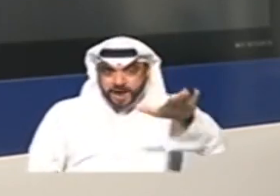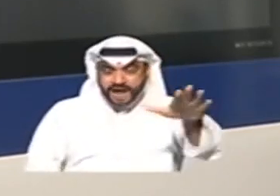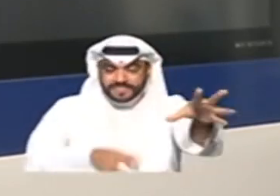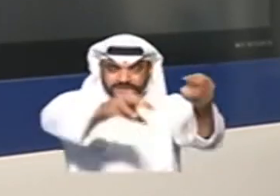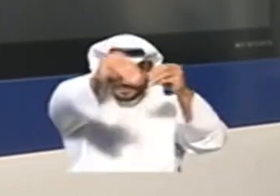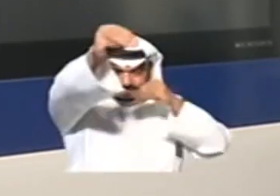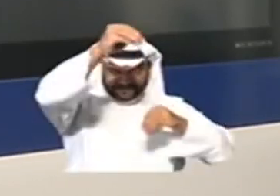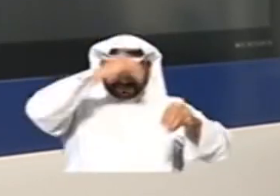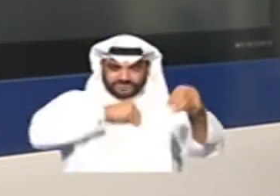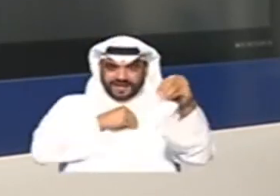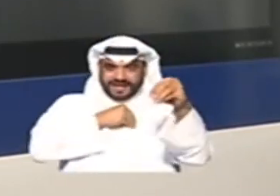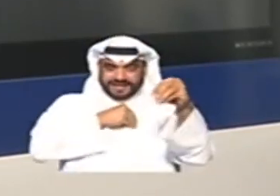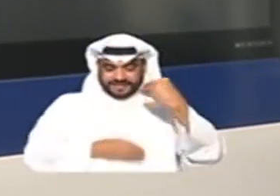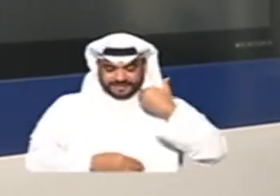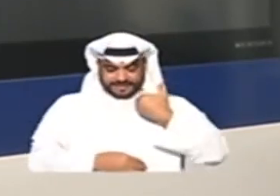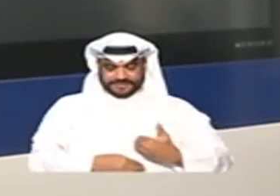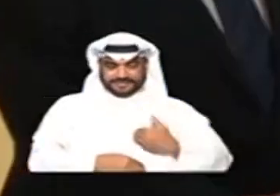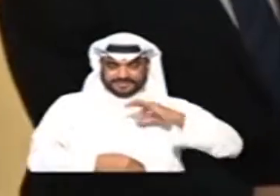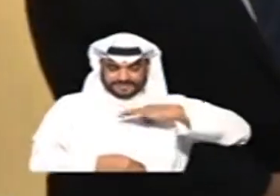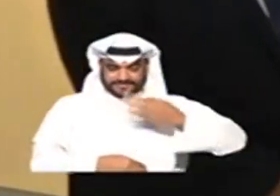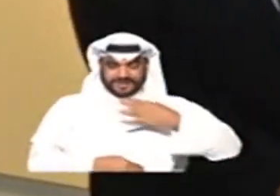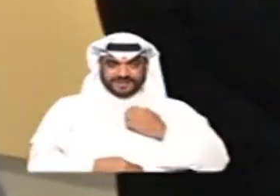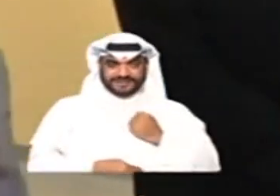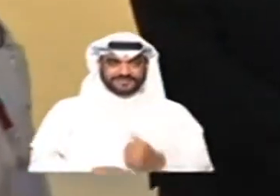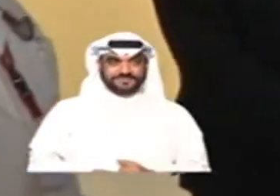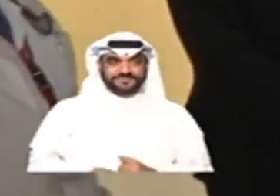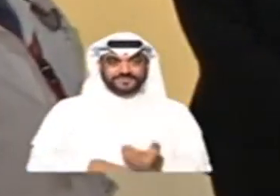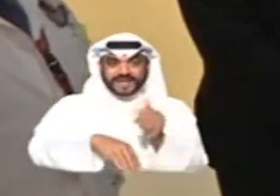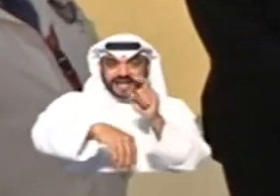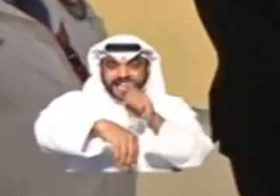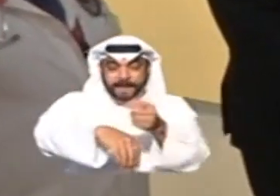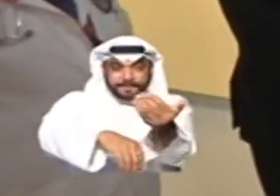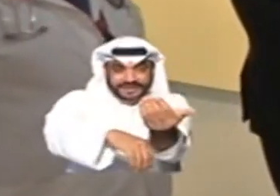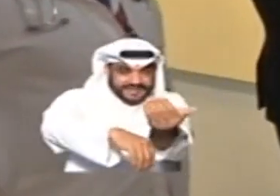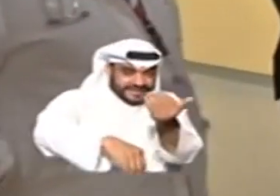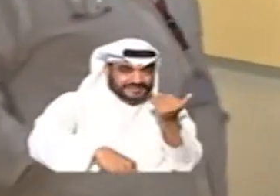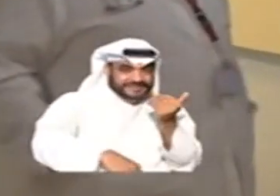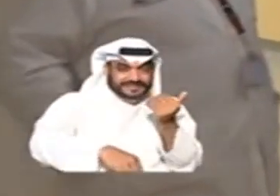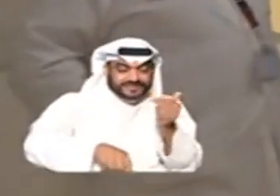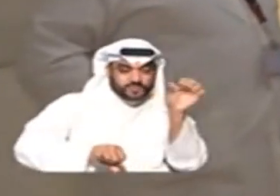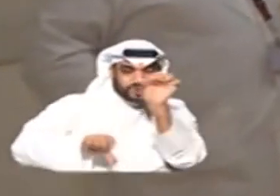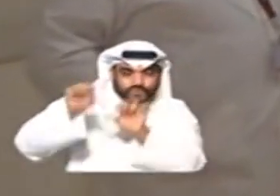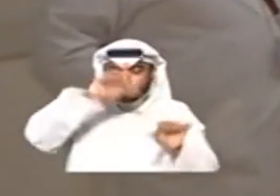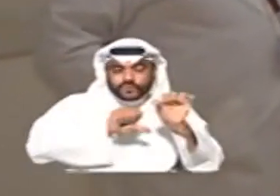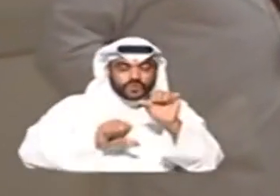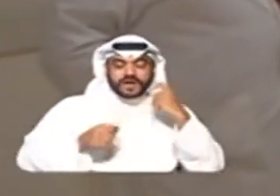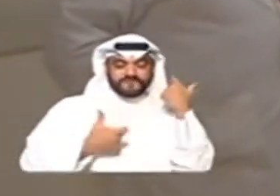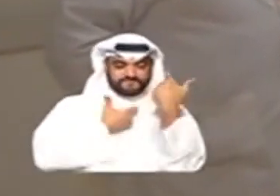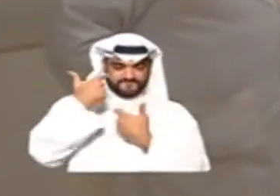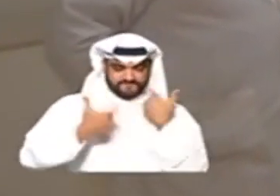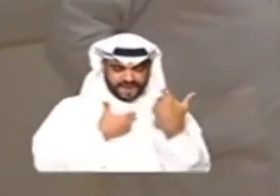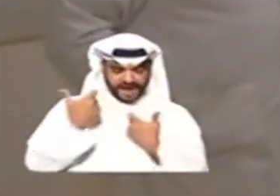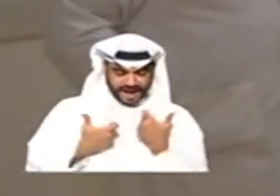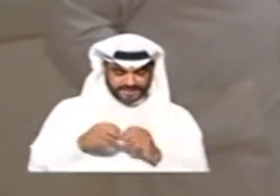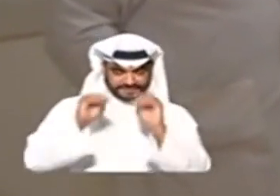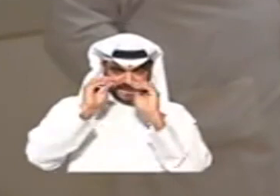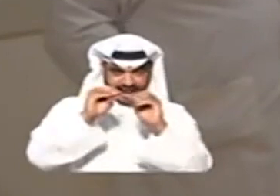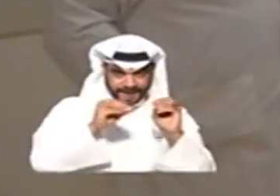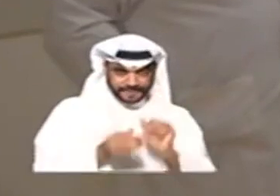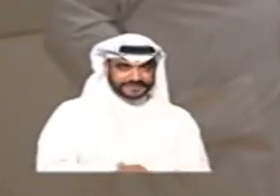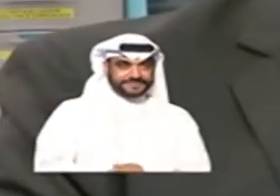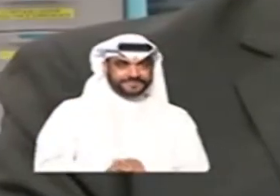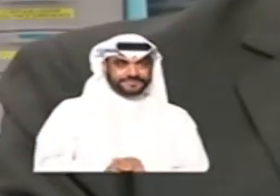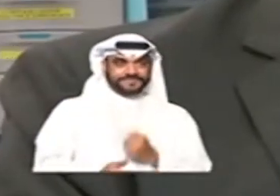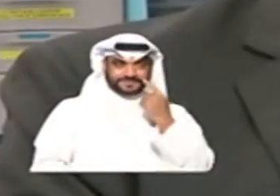الدونر المتبرع إلى وقت زراعتها. قبل اتخاذ هذه الخطوة إجراءات اتبعت قبل عملية الزراعة.